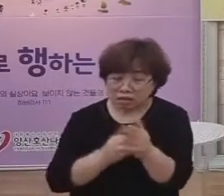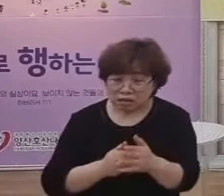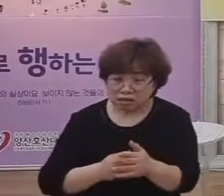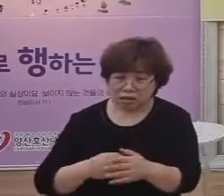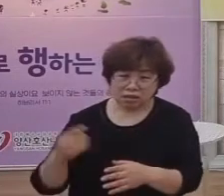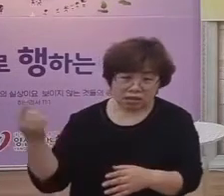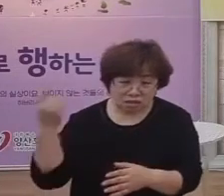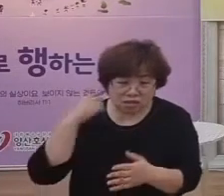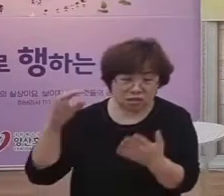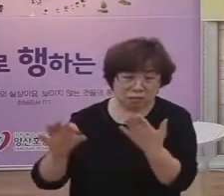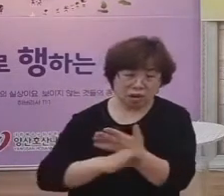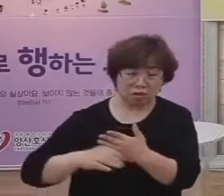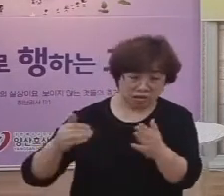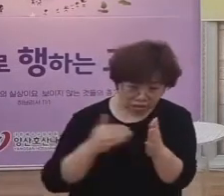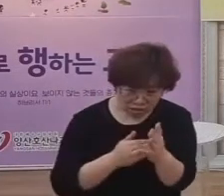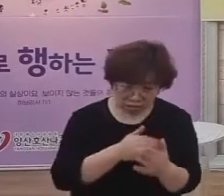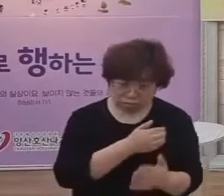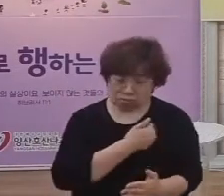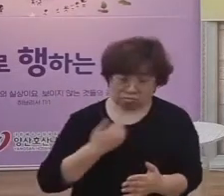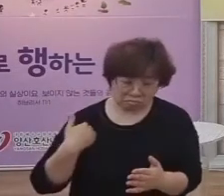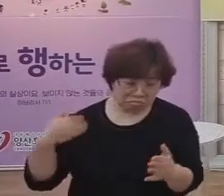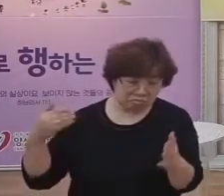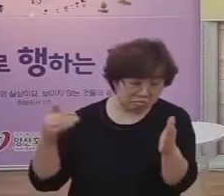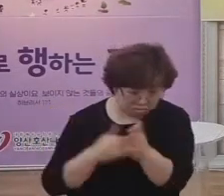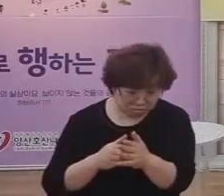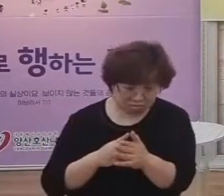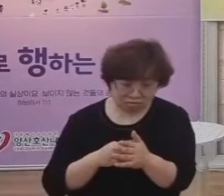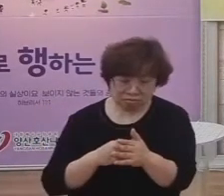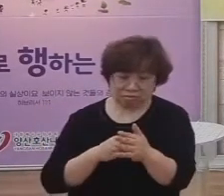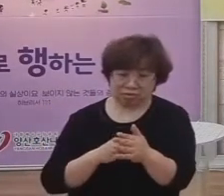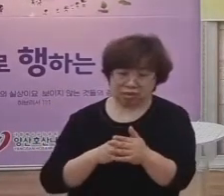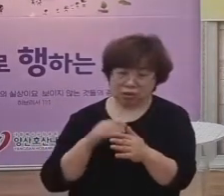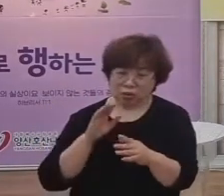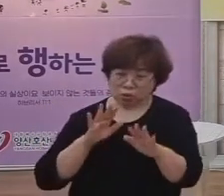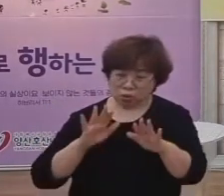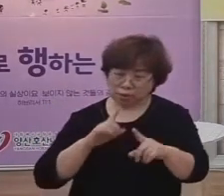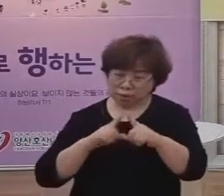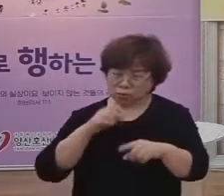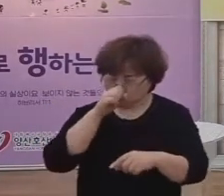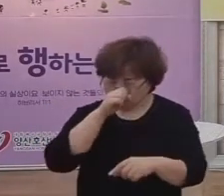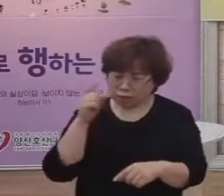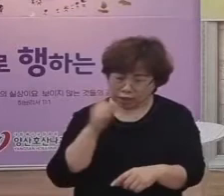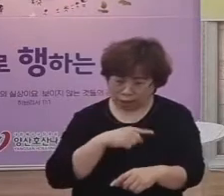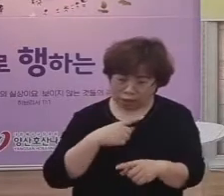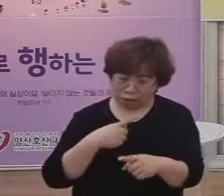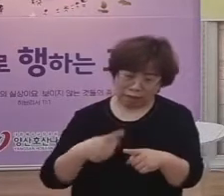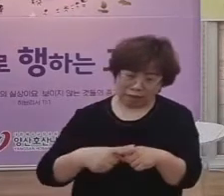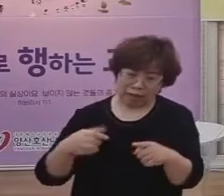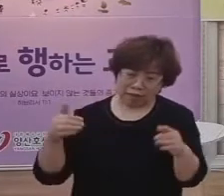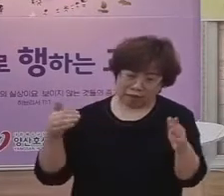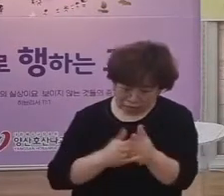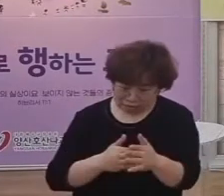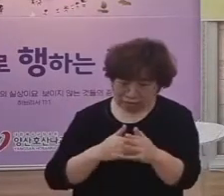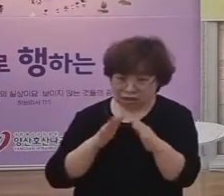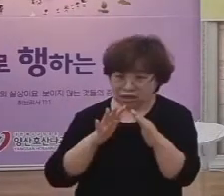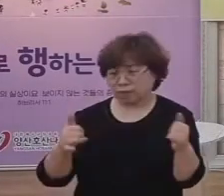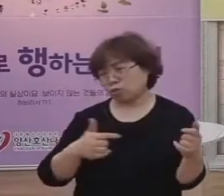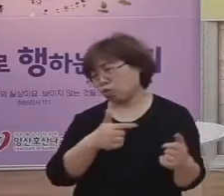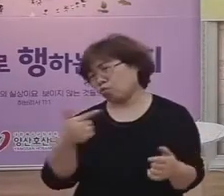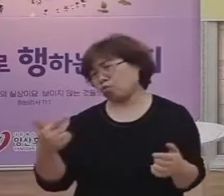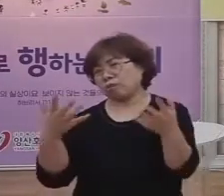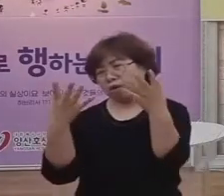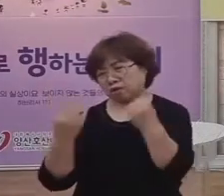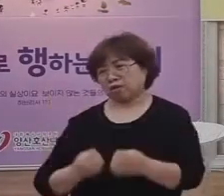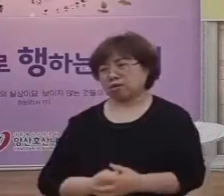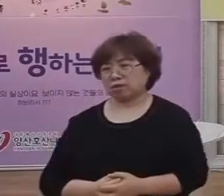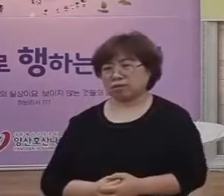것으로 만족하고 오늘 말씀 좋았다. 오늘 말씀 안 좋았다. 내보고 한 말이다. 맨날 이러고